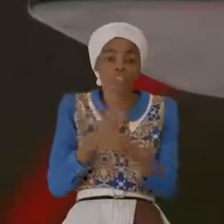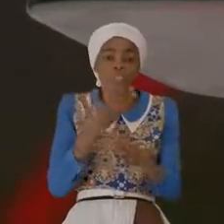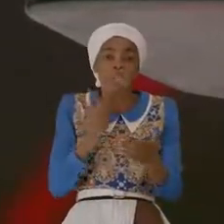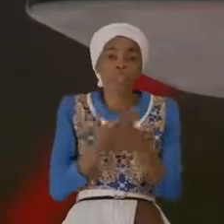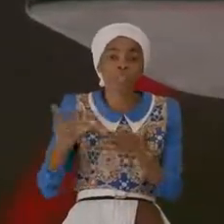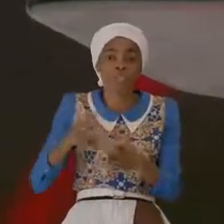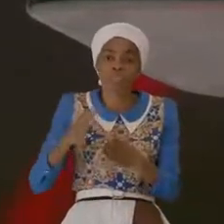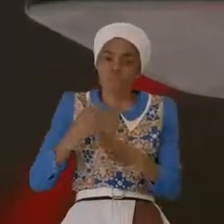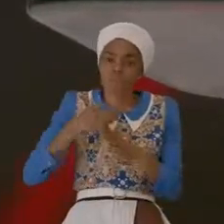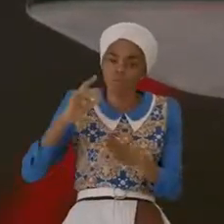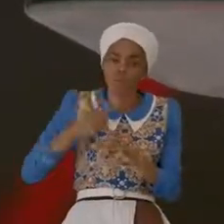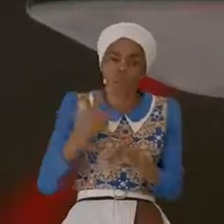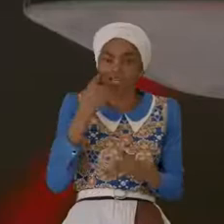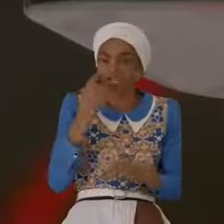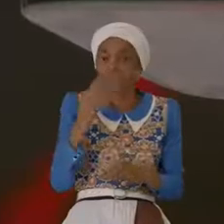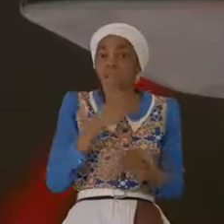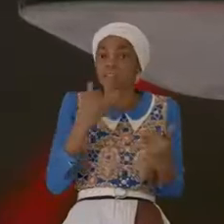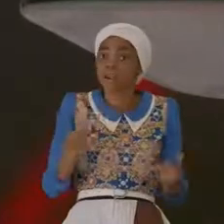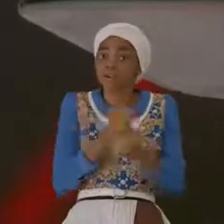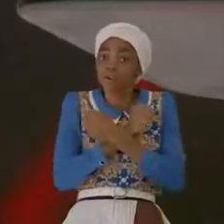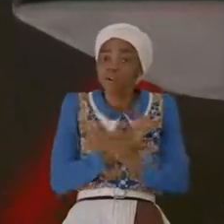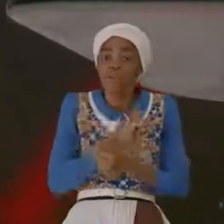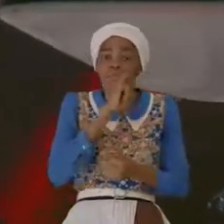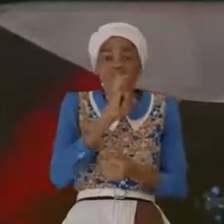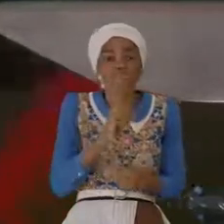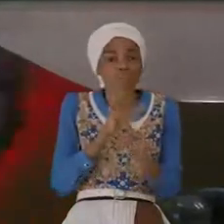sur lui. Vous allez penser lui faire du bien.